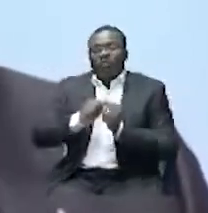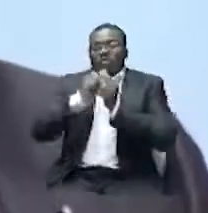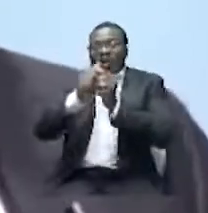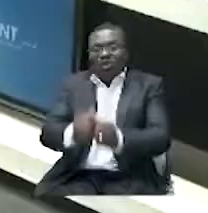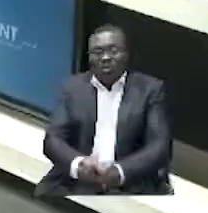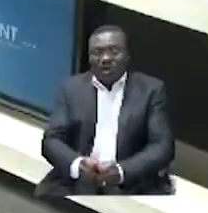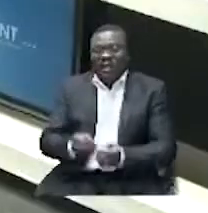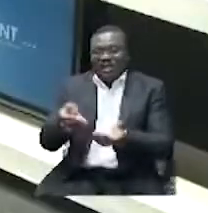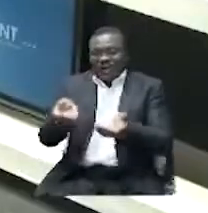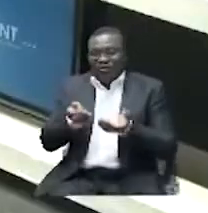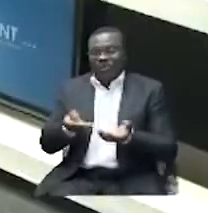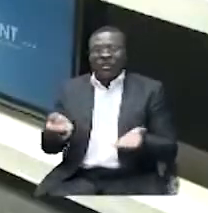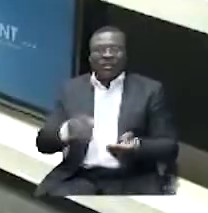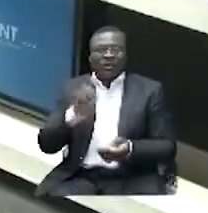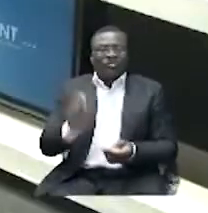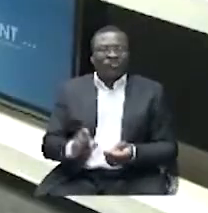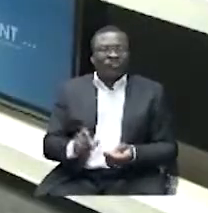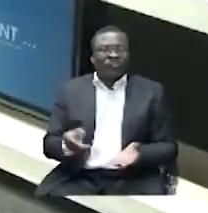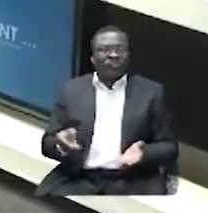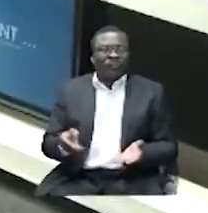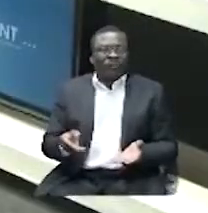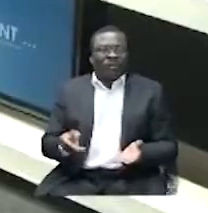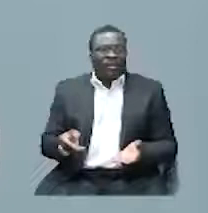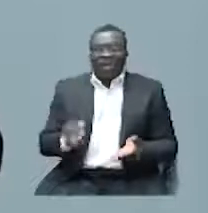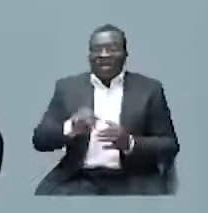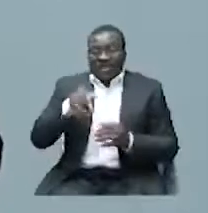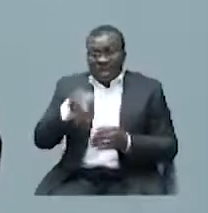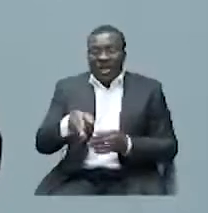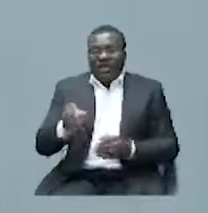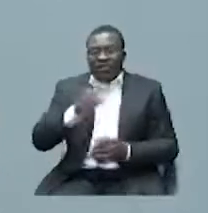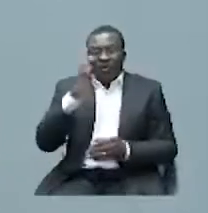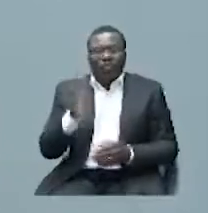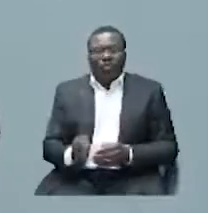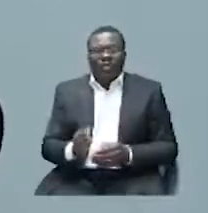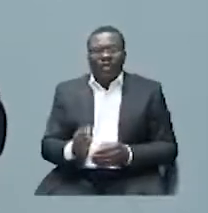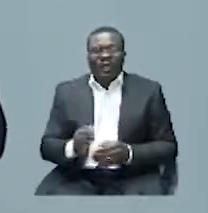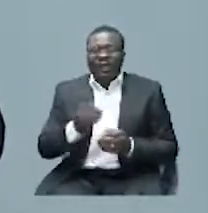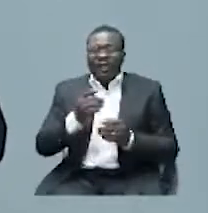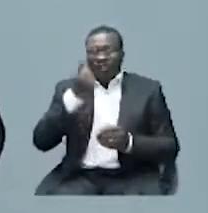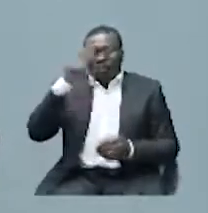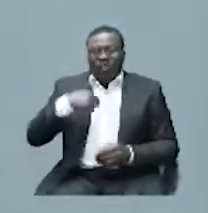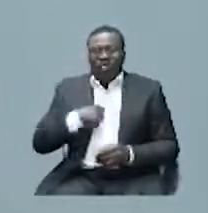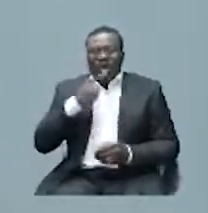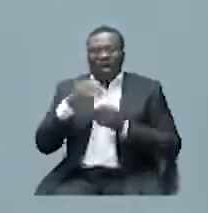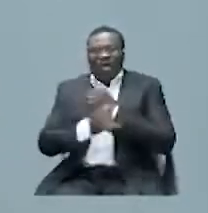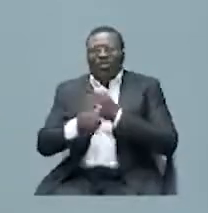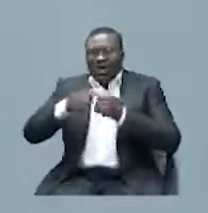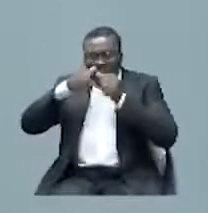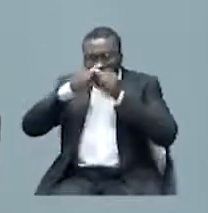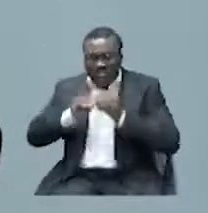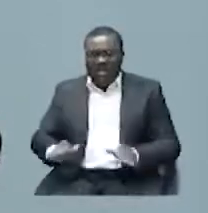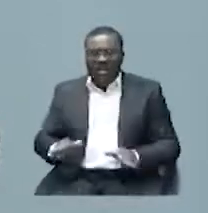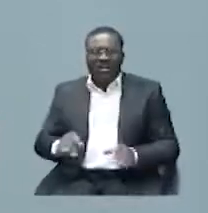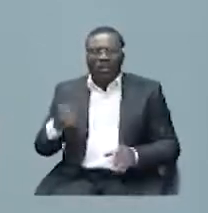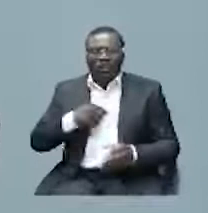volonté d'asseoir un mandat unique? C'est en cela que le Bénin a un génie. Le Bénin, pour moi, est un pays béni. Nous